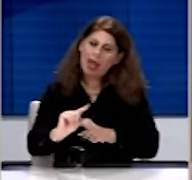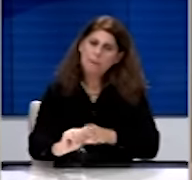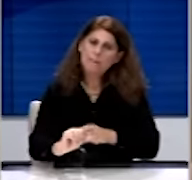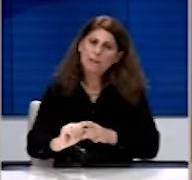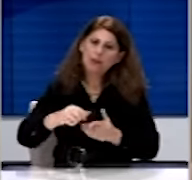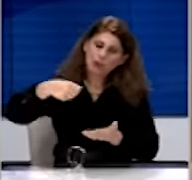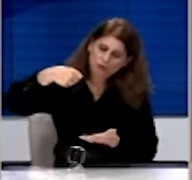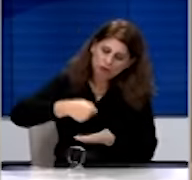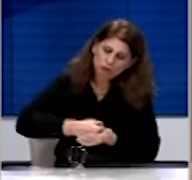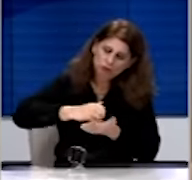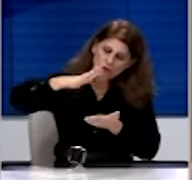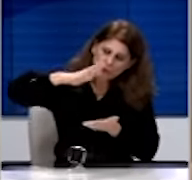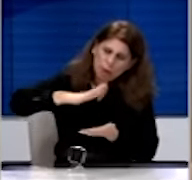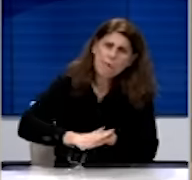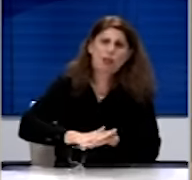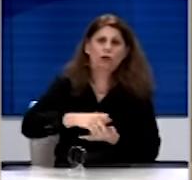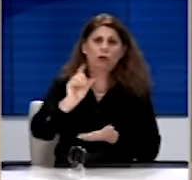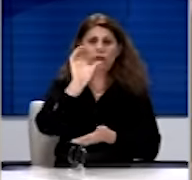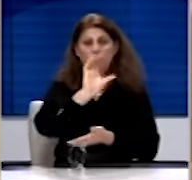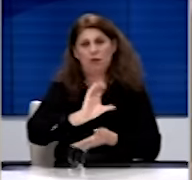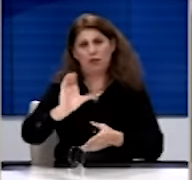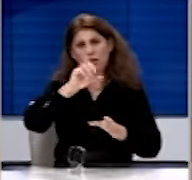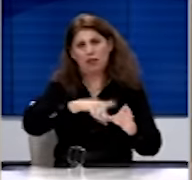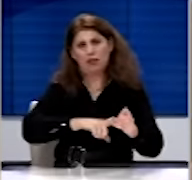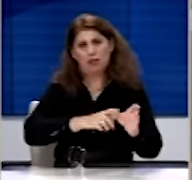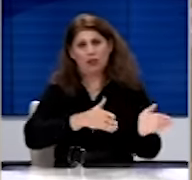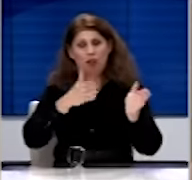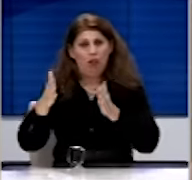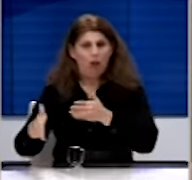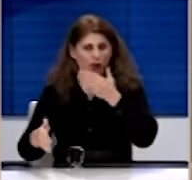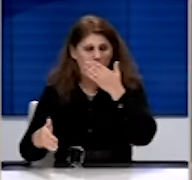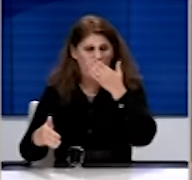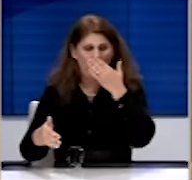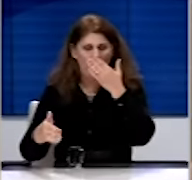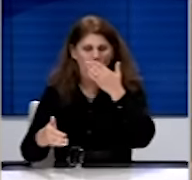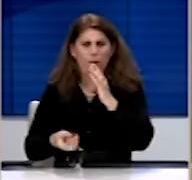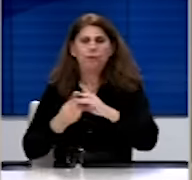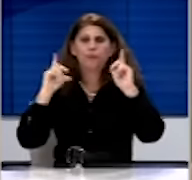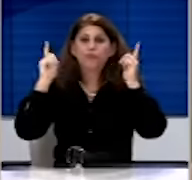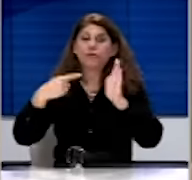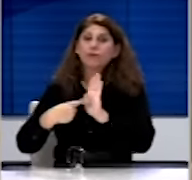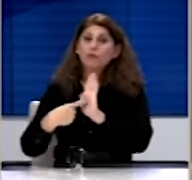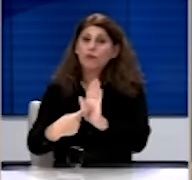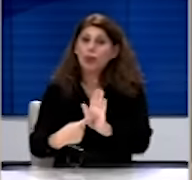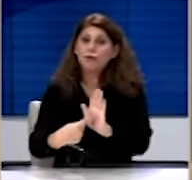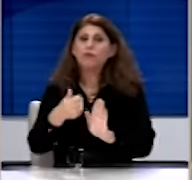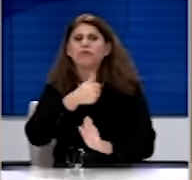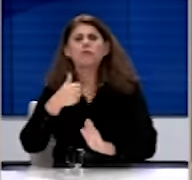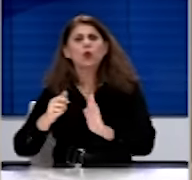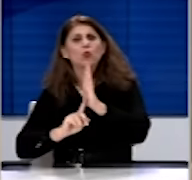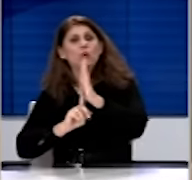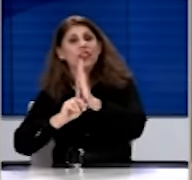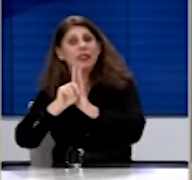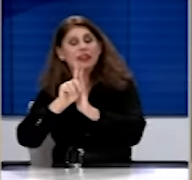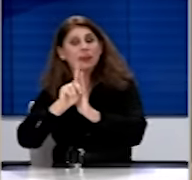στον πάτο της Ευρωπαϊκής Ένωσης. Και απ' την άλλη, η κυβέρνηση της Νέας Δημοκρατίας μας παρουσιάζει μόνο τους